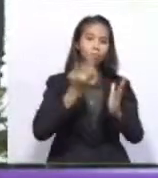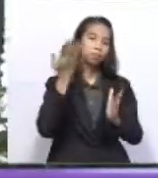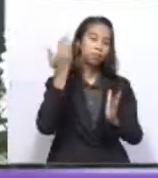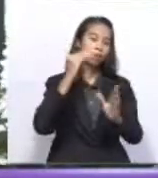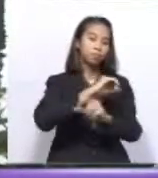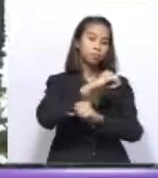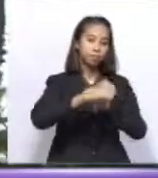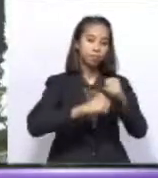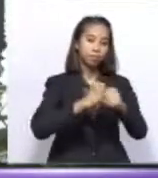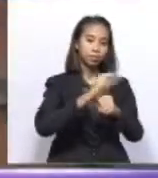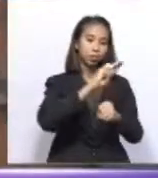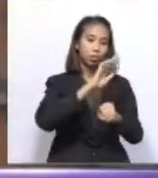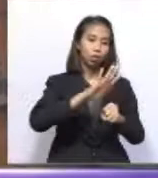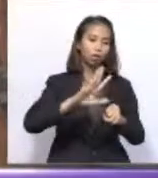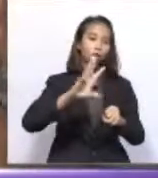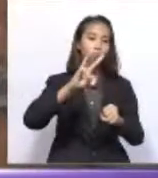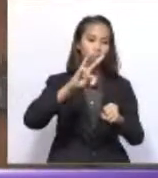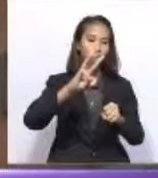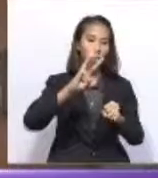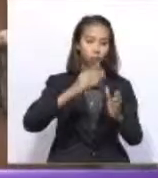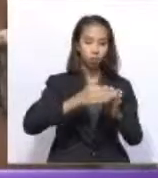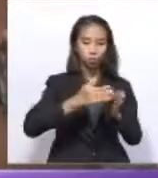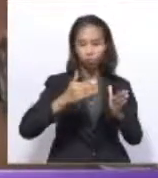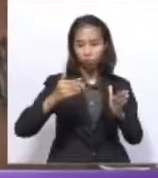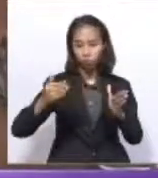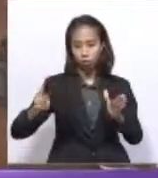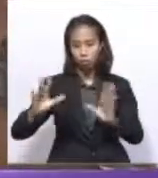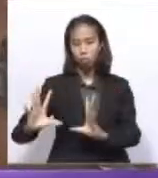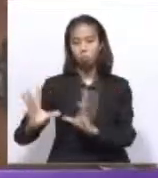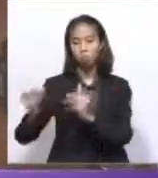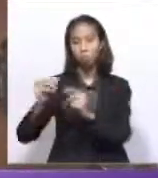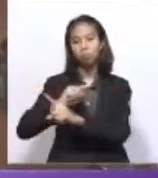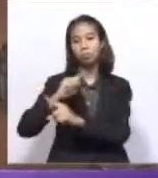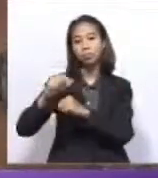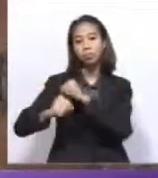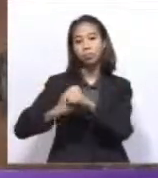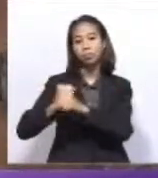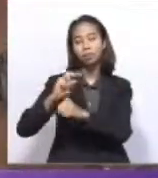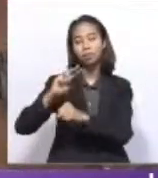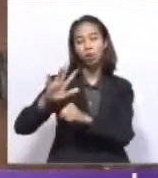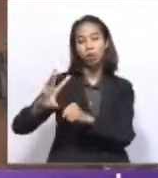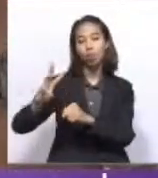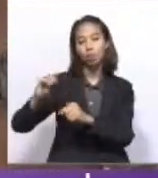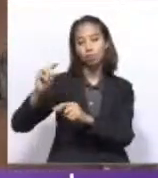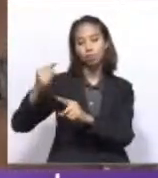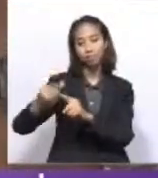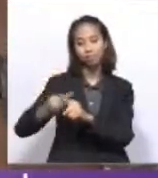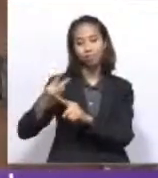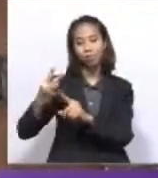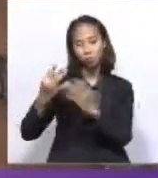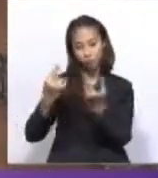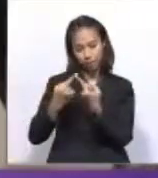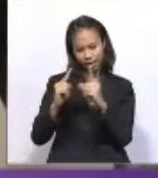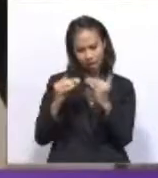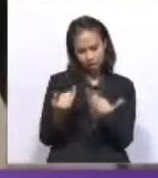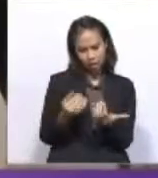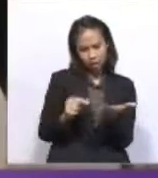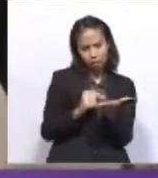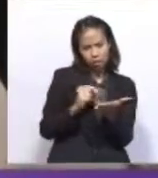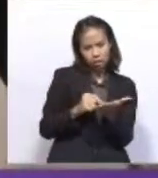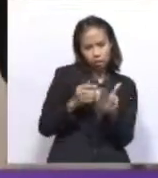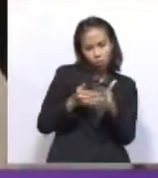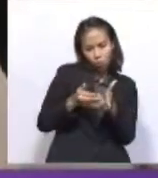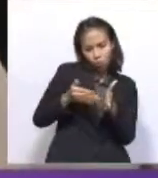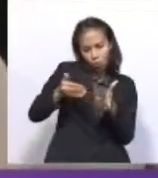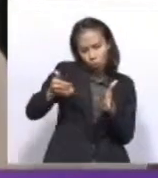น2556สิ้นสุดสัญญาวันที่8กันยายน2560แต่ขณะนี้อยู่ในช่วงขยายระยะเวลาสัญญาโดย